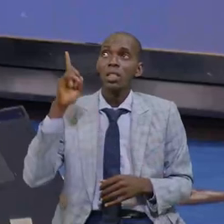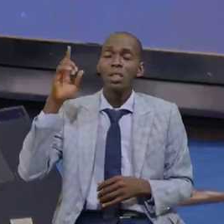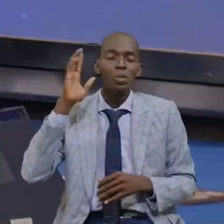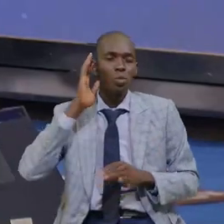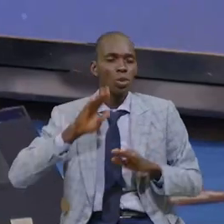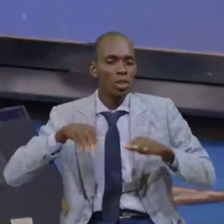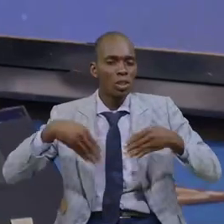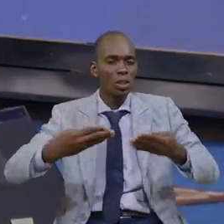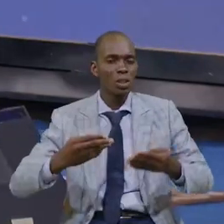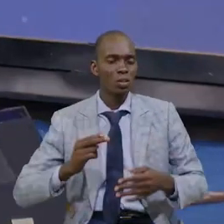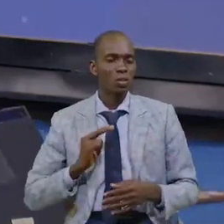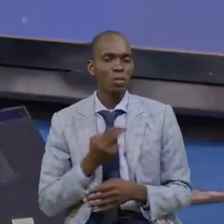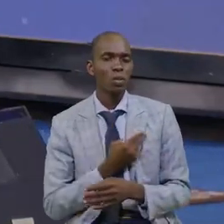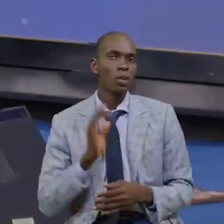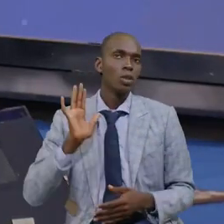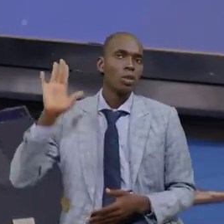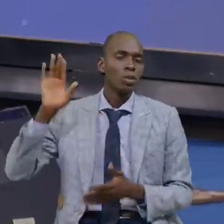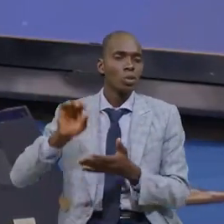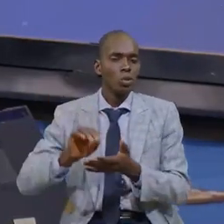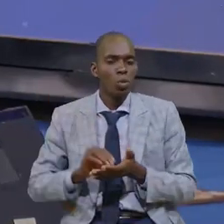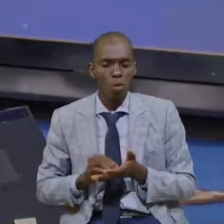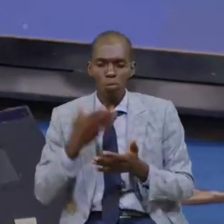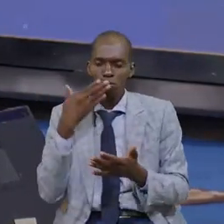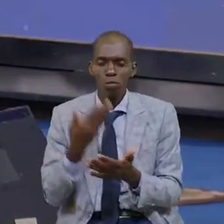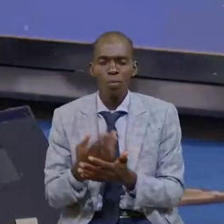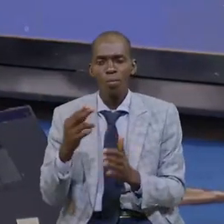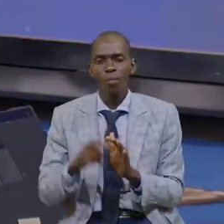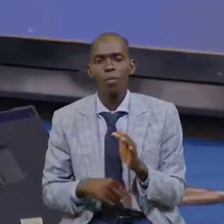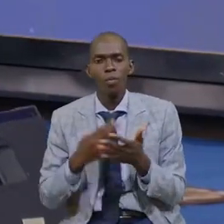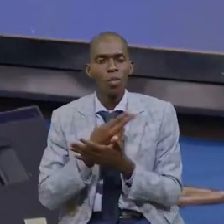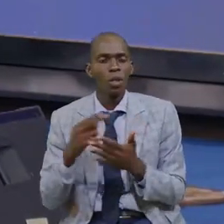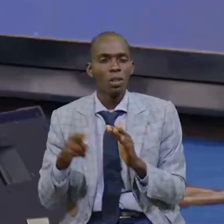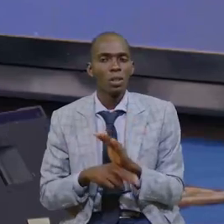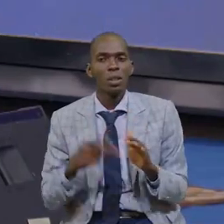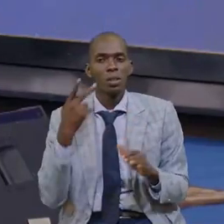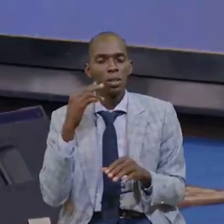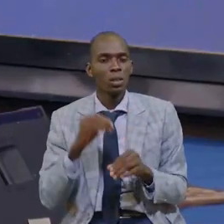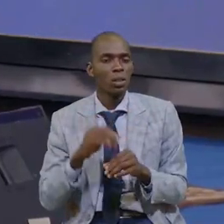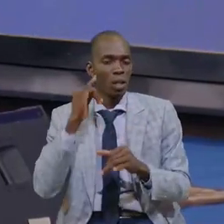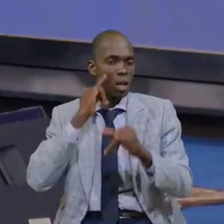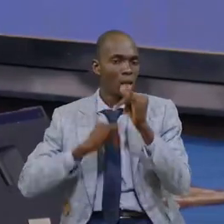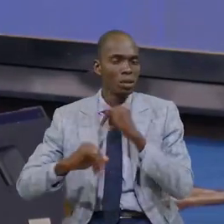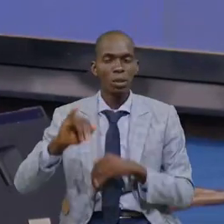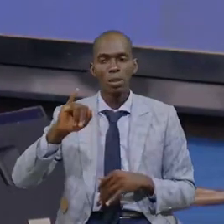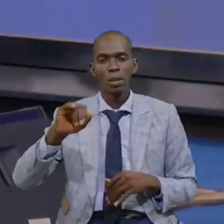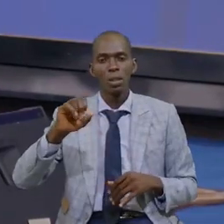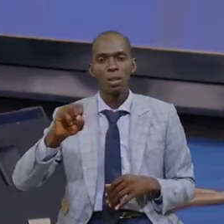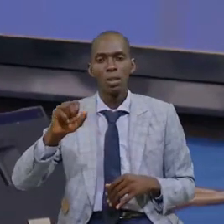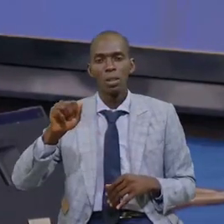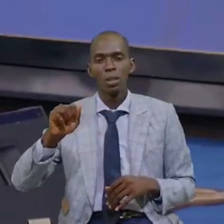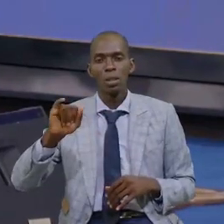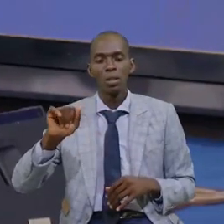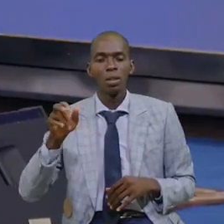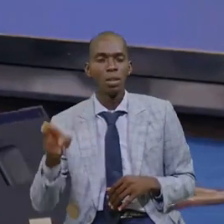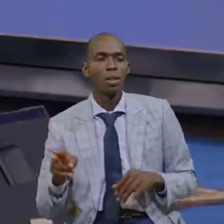sa piété. Il va nous donner son style de vie. en Ésaïe 52,